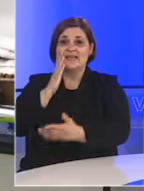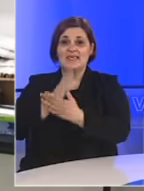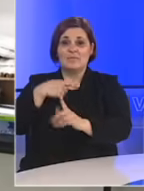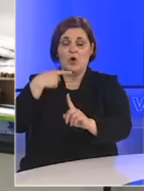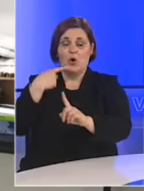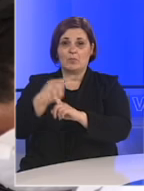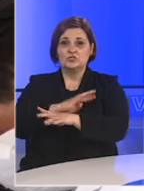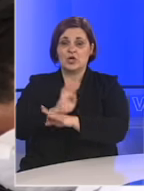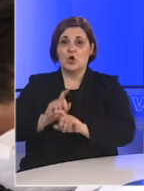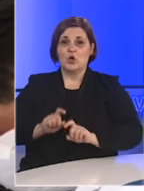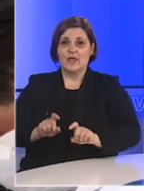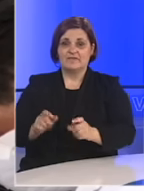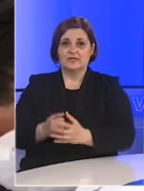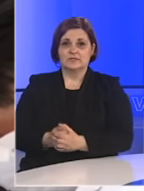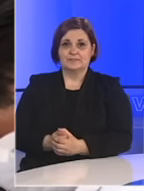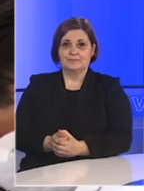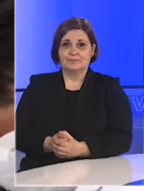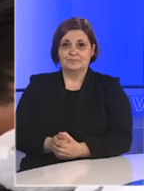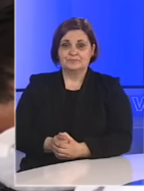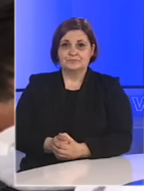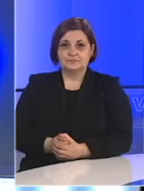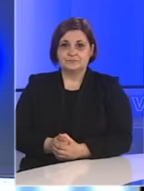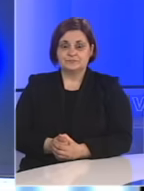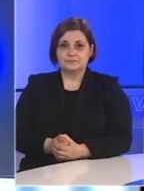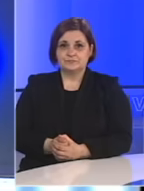pozitivan na koronavirus.